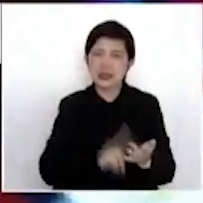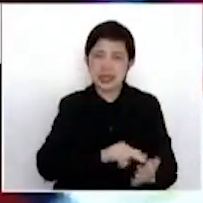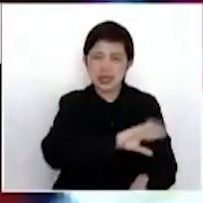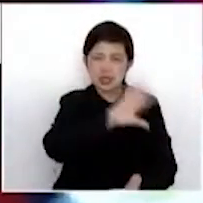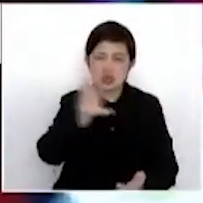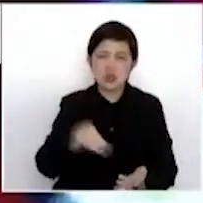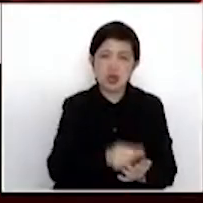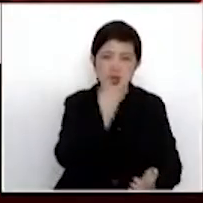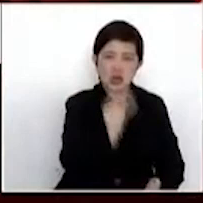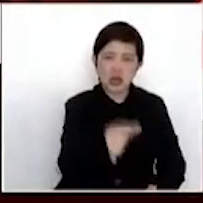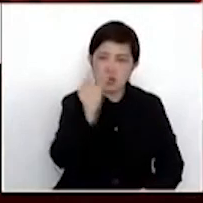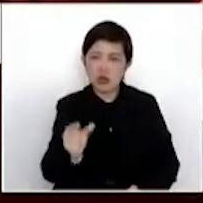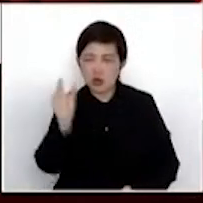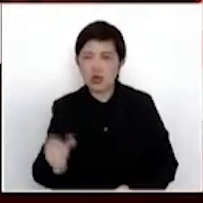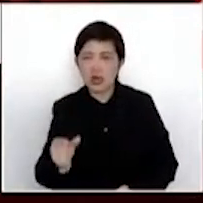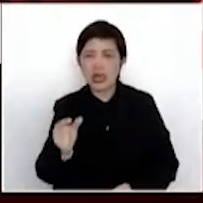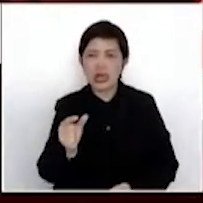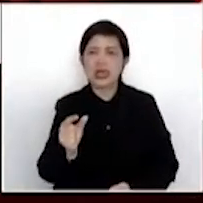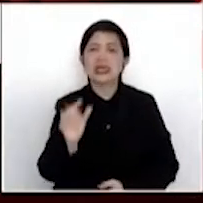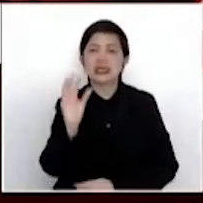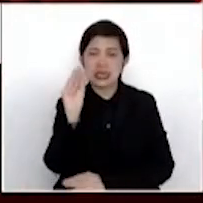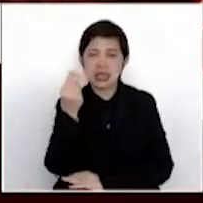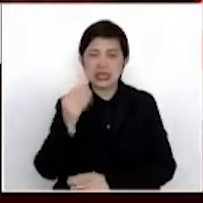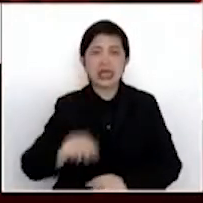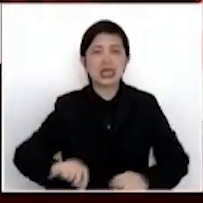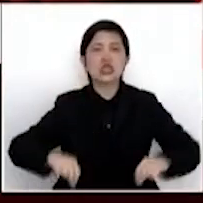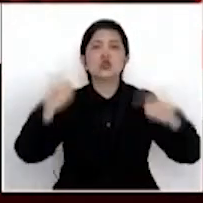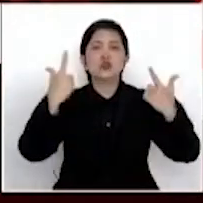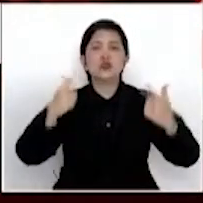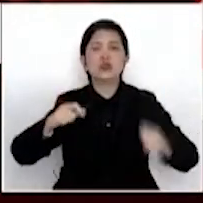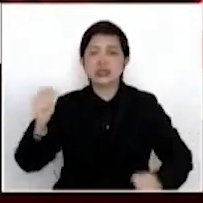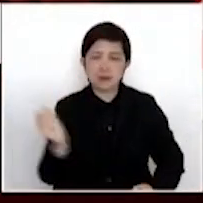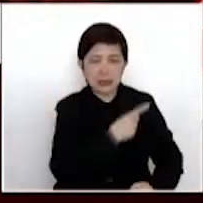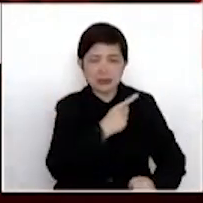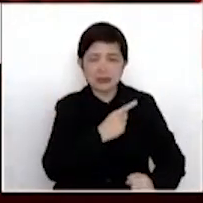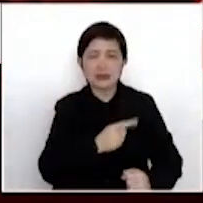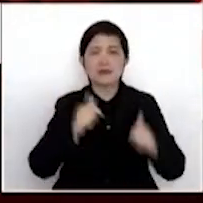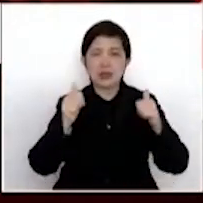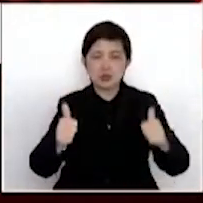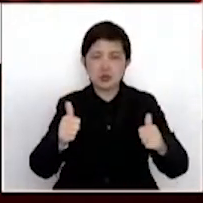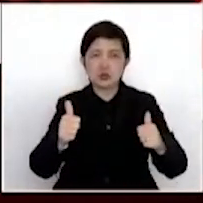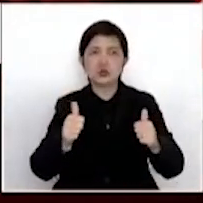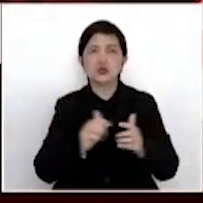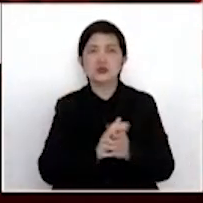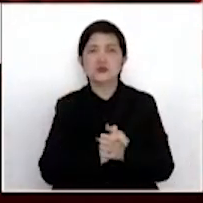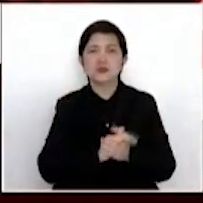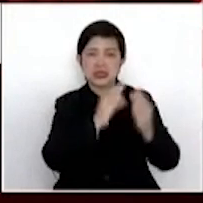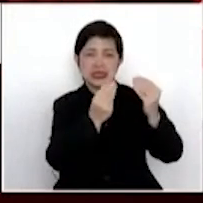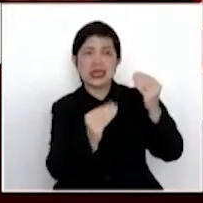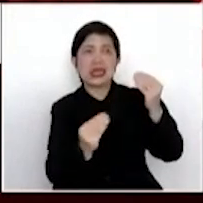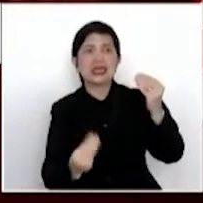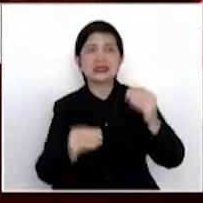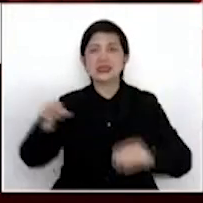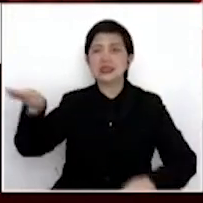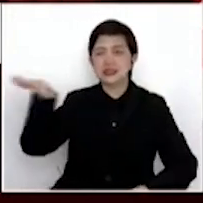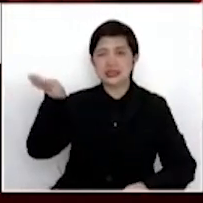hajat hidup Warga Jakarta lebih mudah dan cepat tata kelola pemerintahan yang responsif dan manusiawi gensi dan